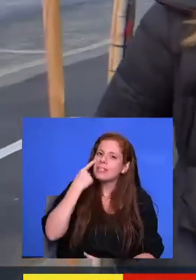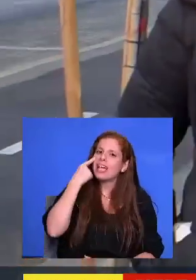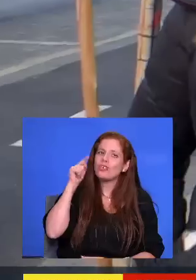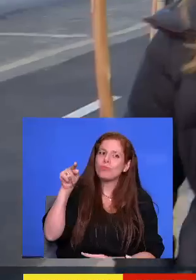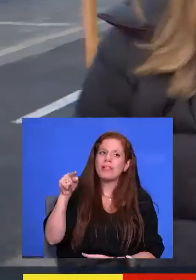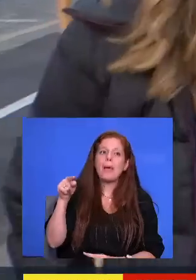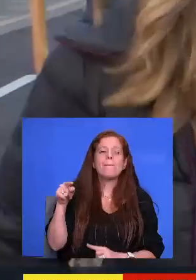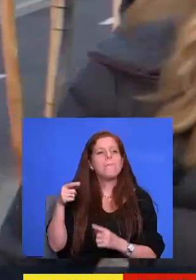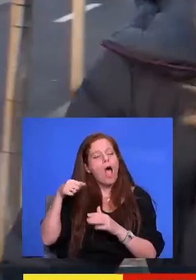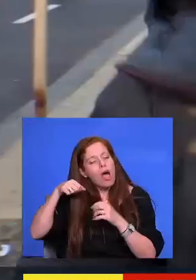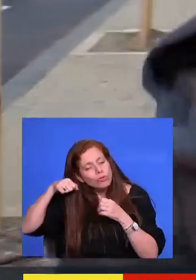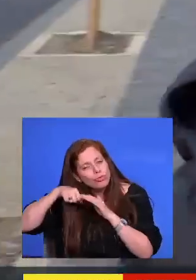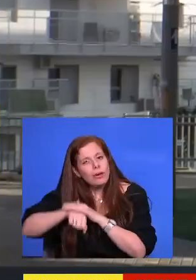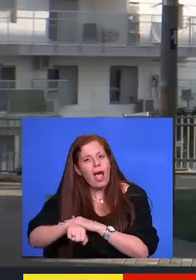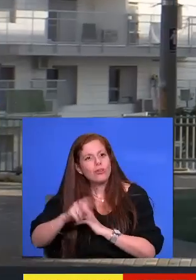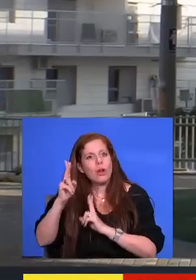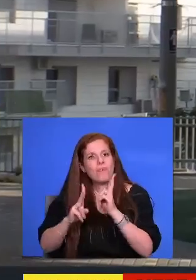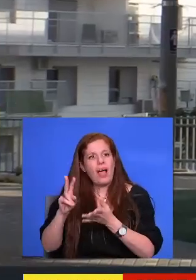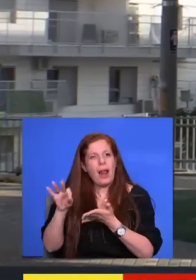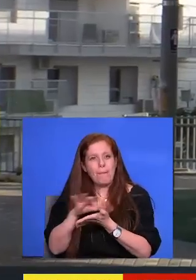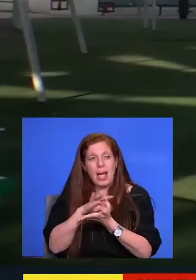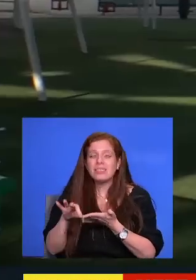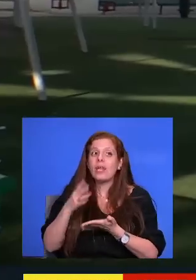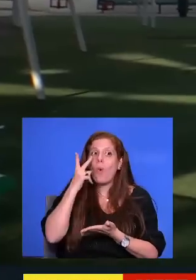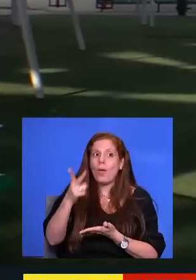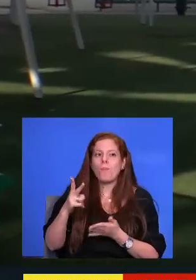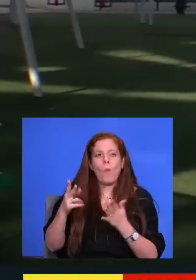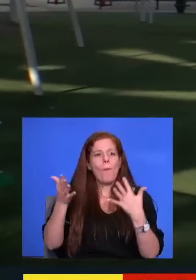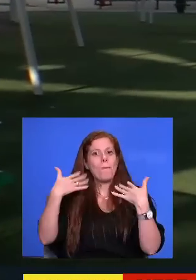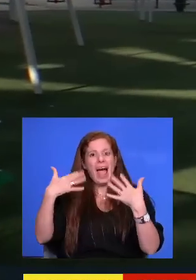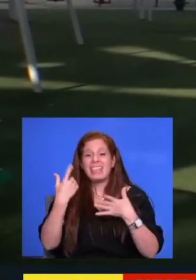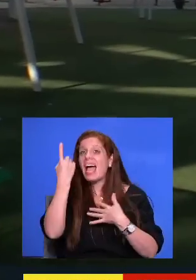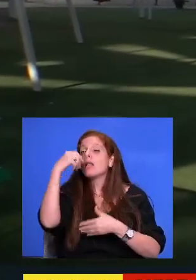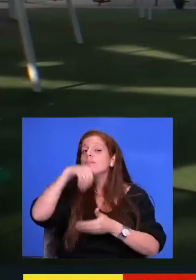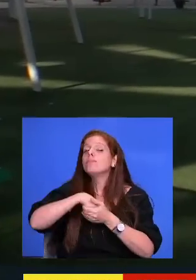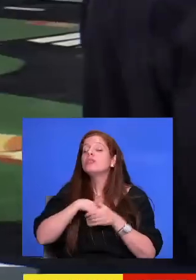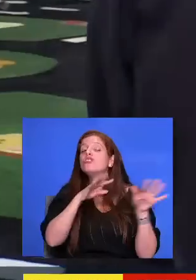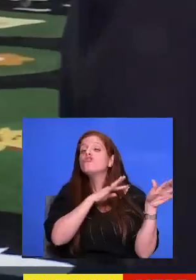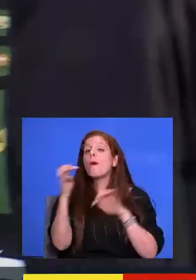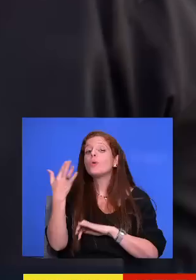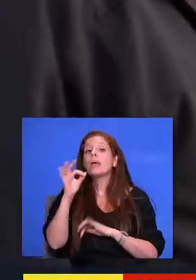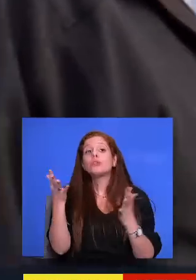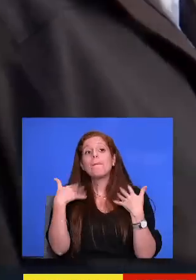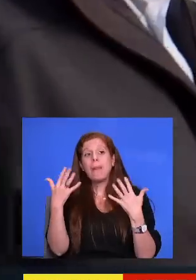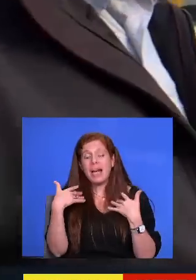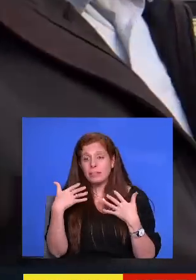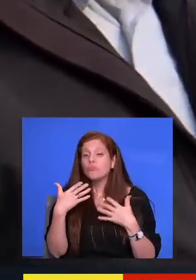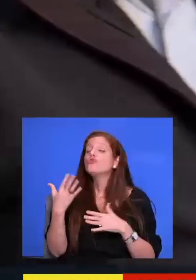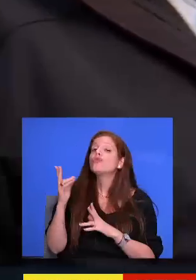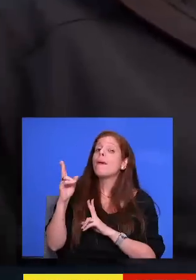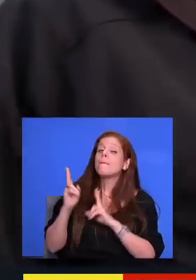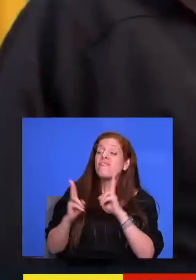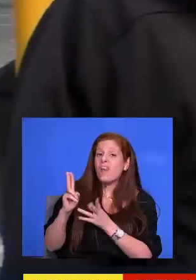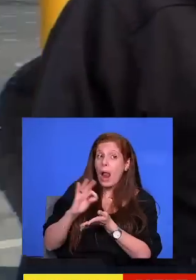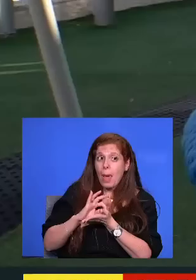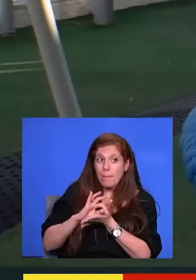של מפעל הפיס במרחב הציבורי. אנחנו רואים פה פארק, אחד מ-950 פארקים שמפעל הפיס בעשור